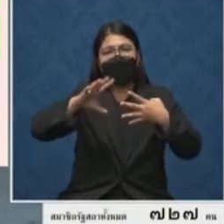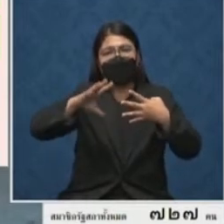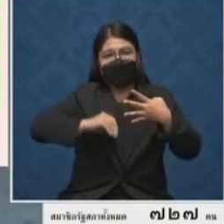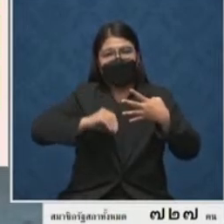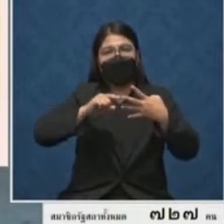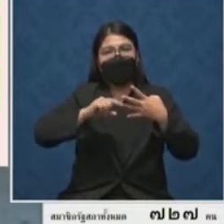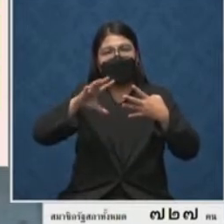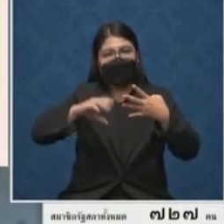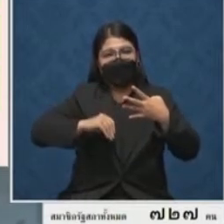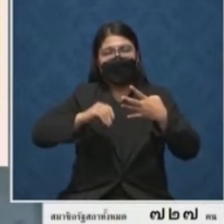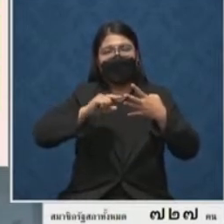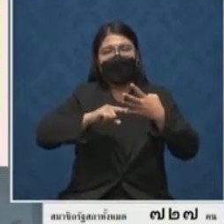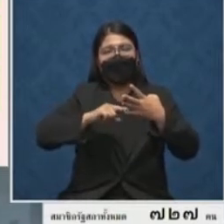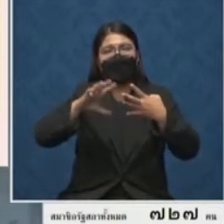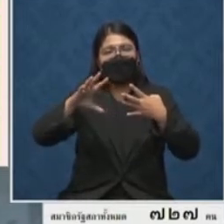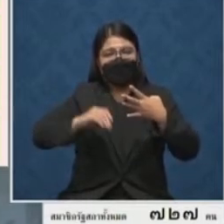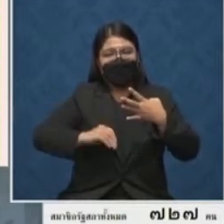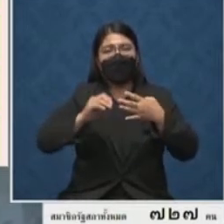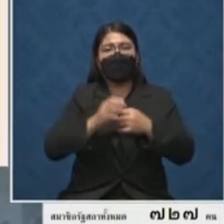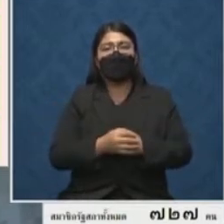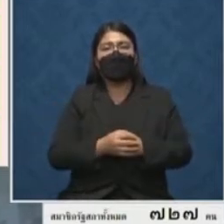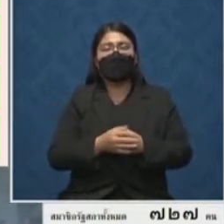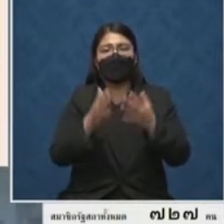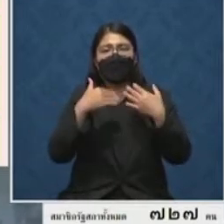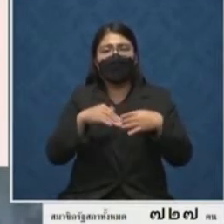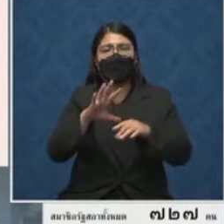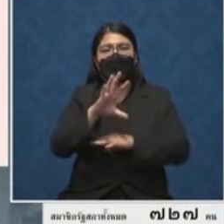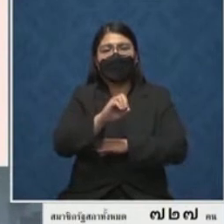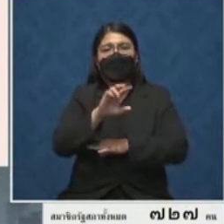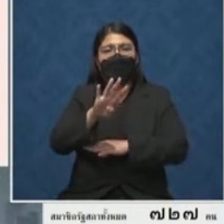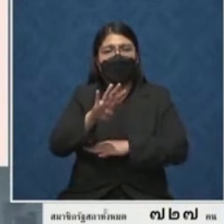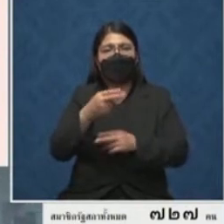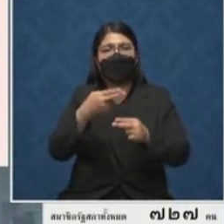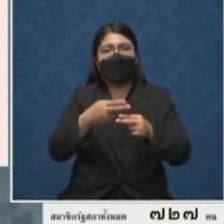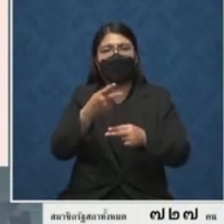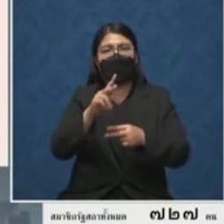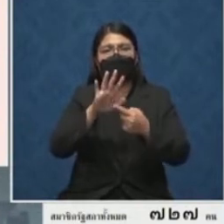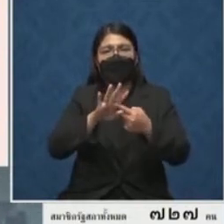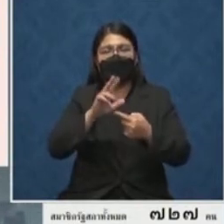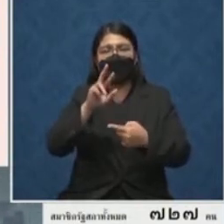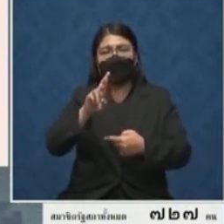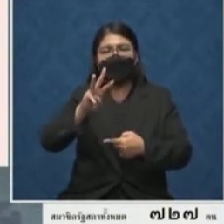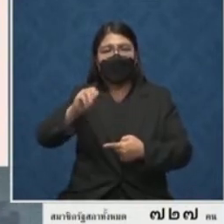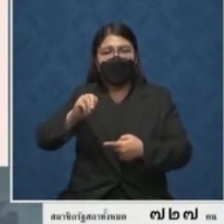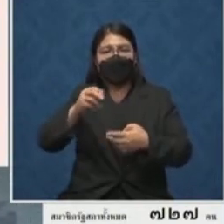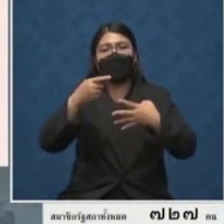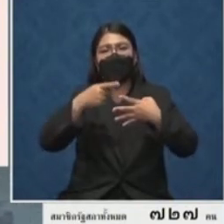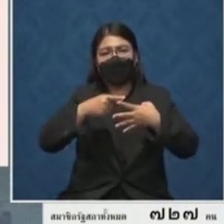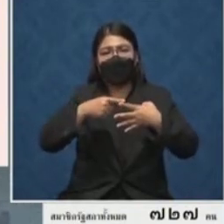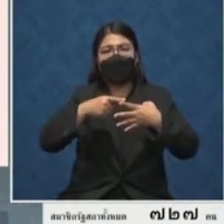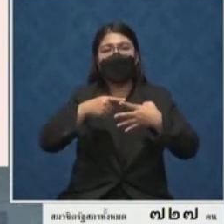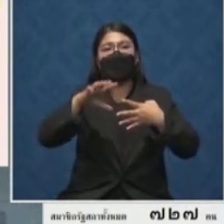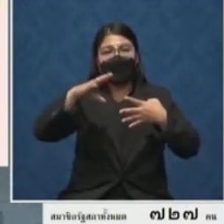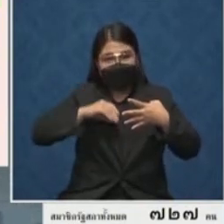การ4รับหลักการครับผม 54นายคารมพลพรกลาง 1รับหลัก